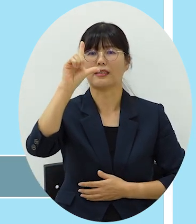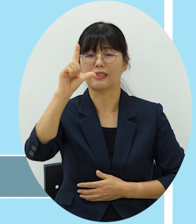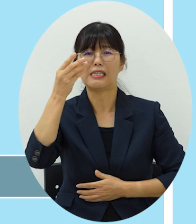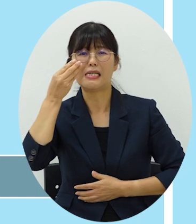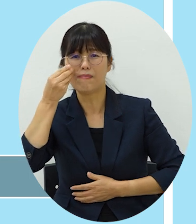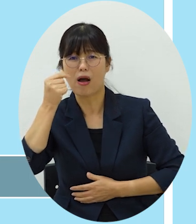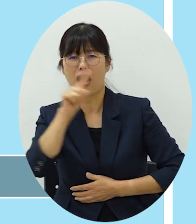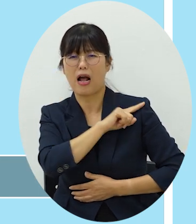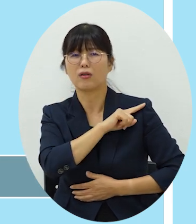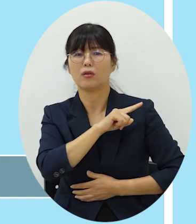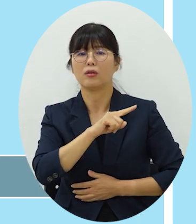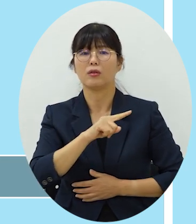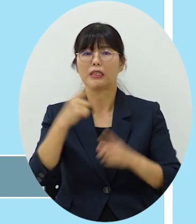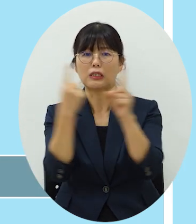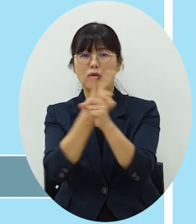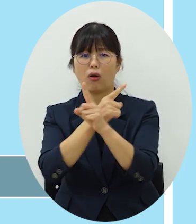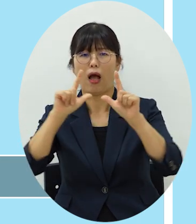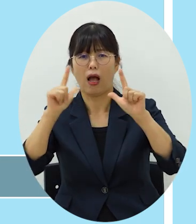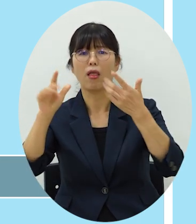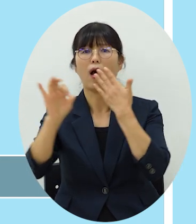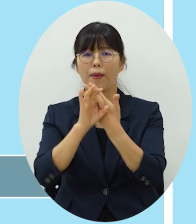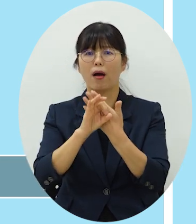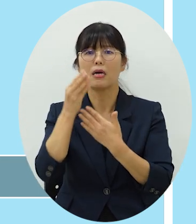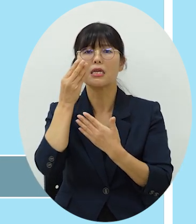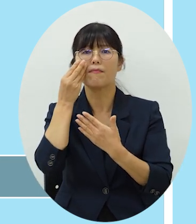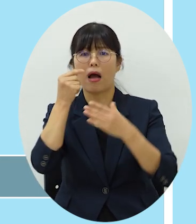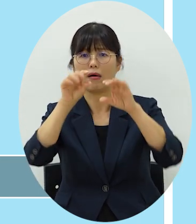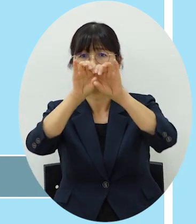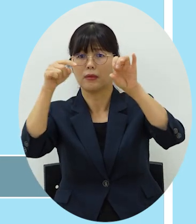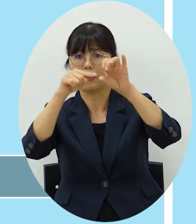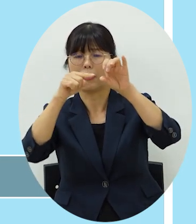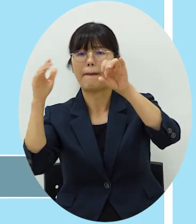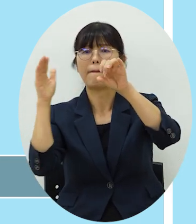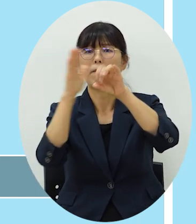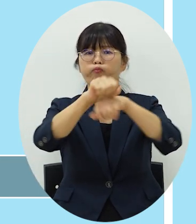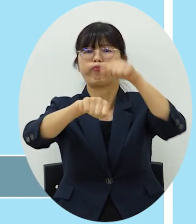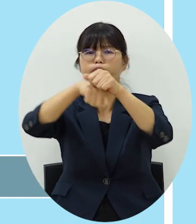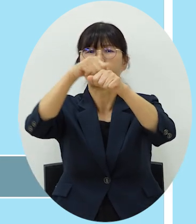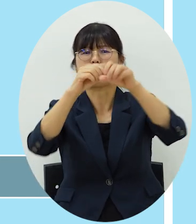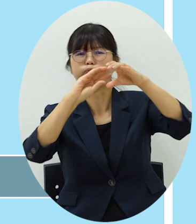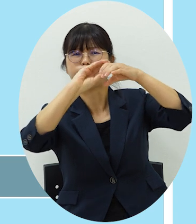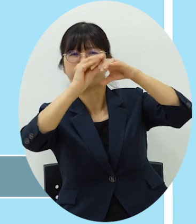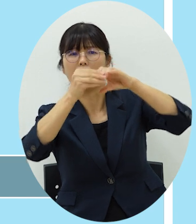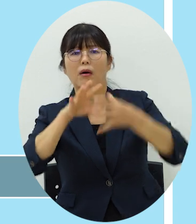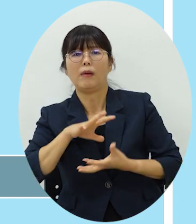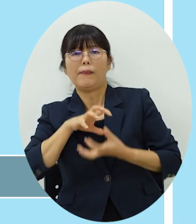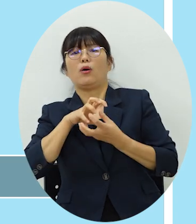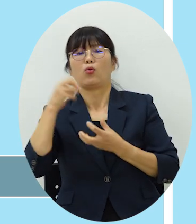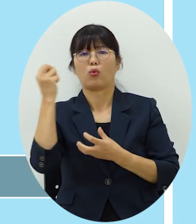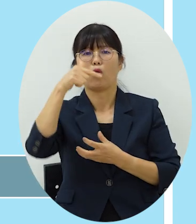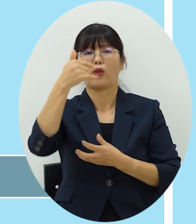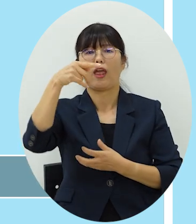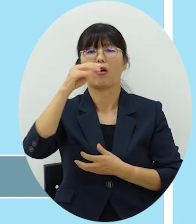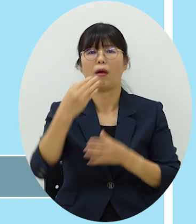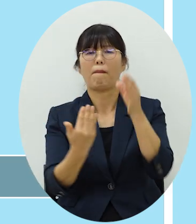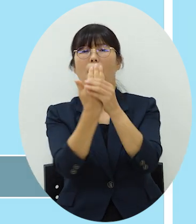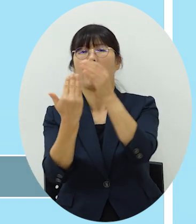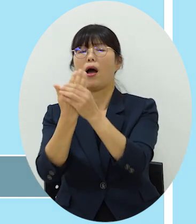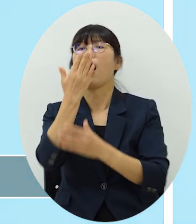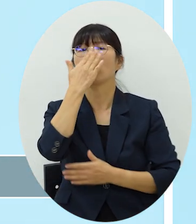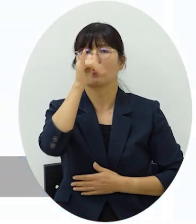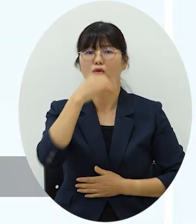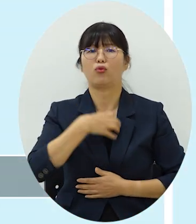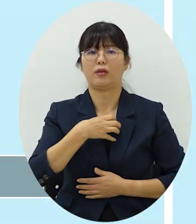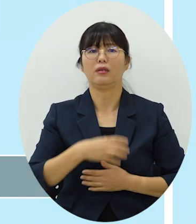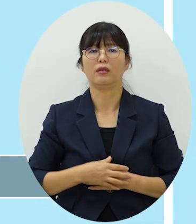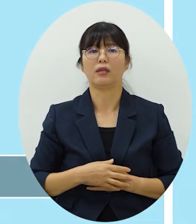콜레스테롤이 높은 채로 치료하지 않는다면 콜레스테롤이 혈관벽에 쌓여 심근경색증이나 뇌경색을 유발할 수